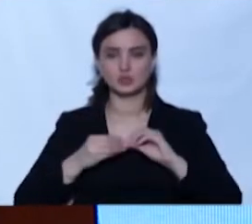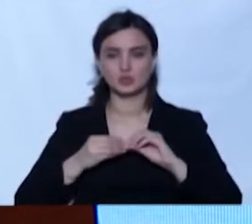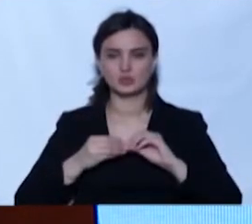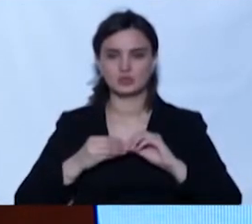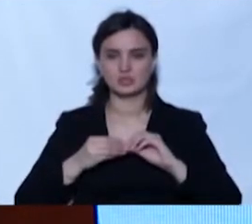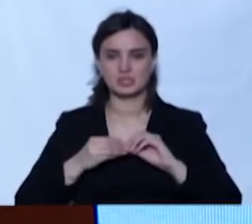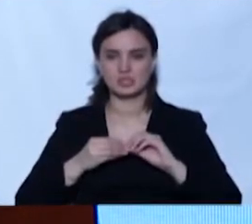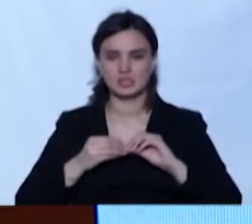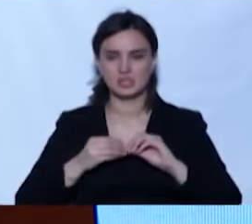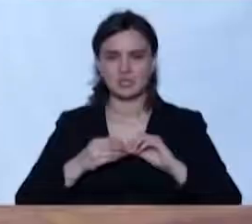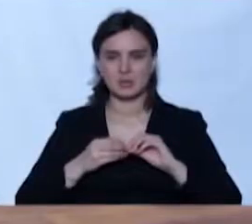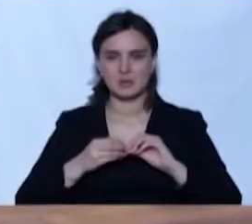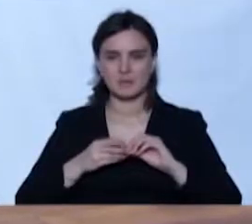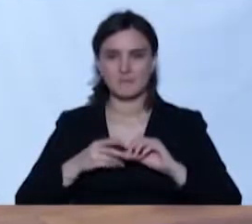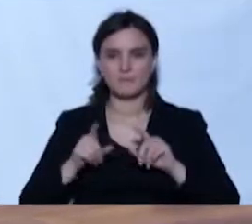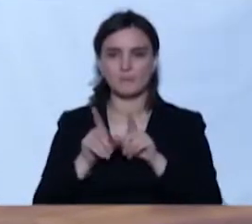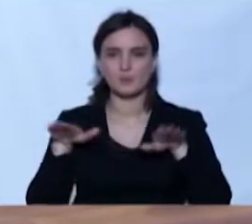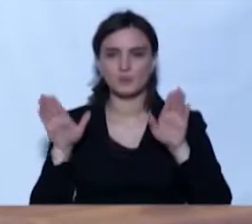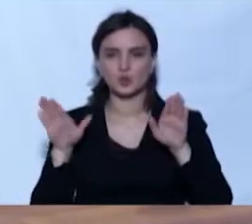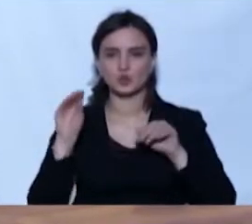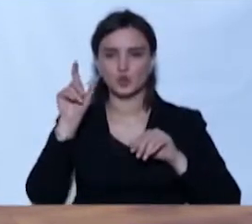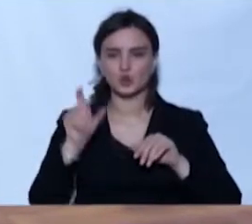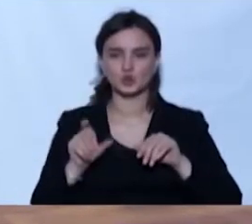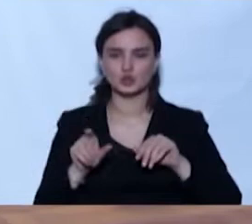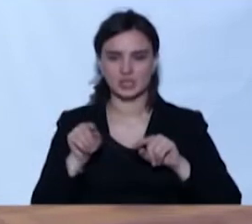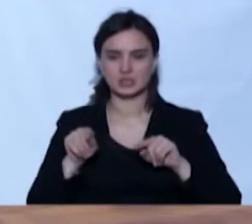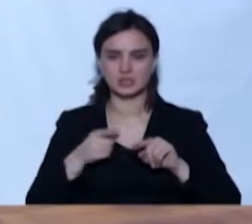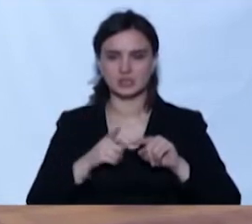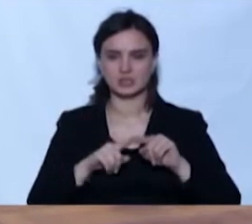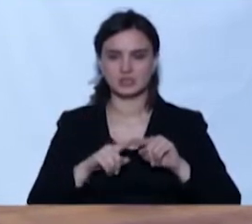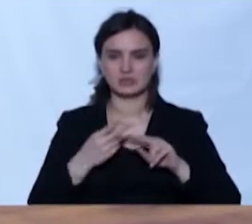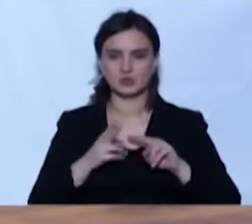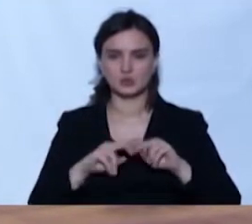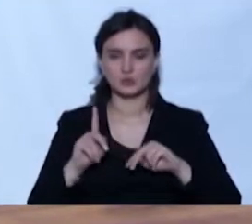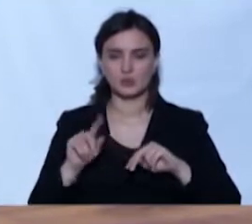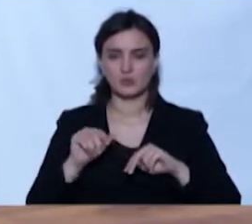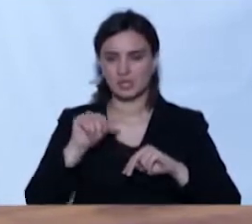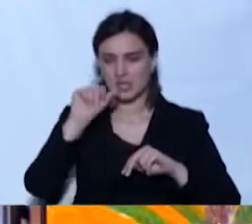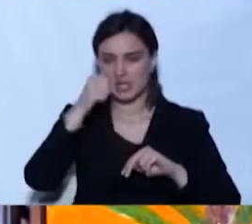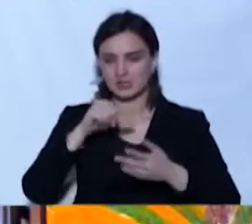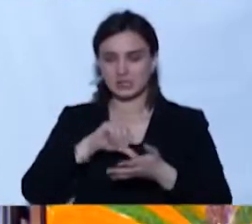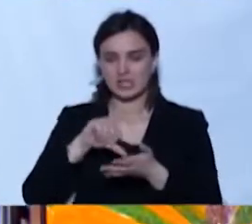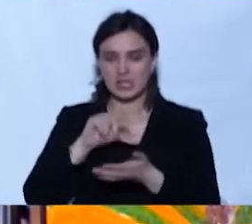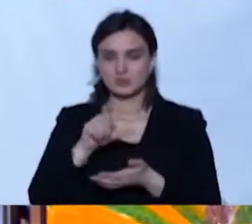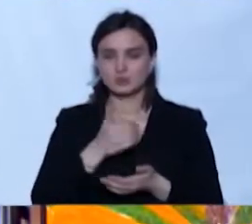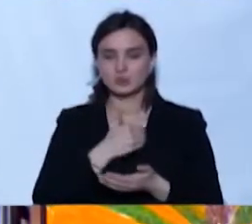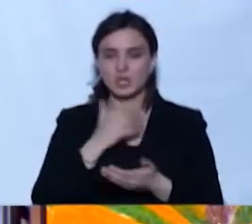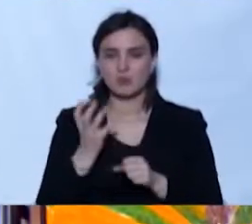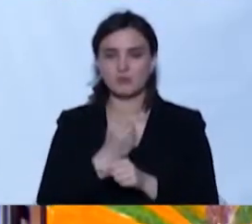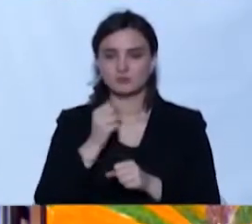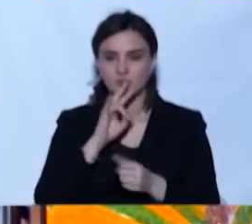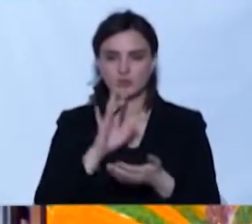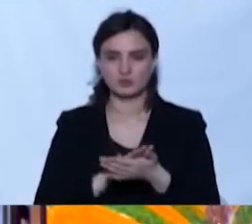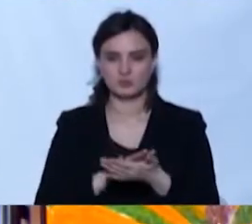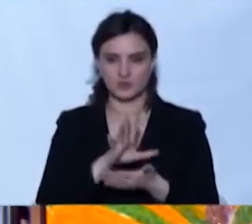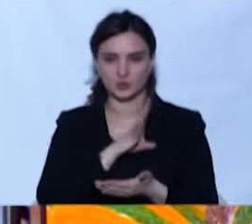ფთოსანი ღვთაებაა. უფთო ნიკეს, იმიტომ რომ ათენელებს სურდათ გამარჯვება მუდმივი თანამგზავრი ყოფილიყო